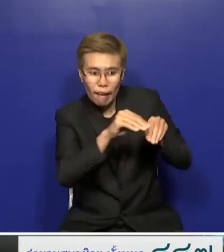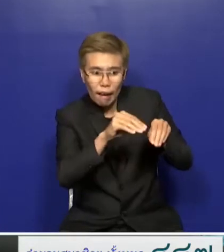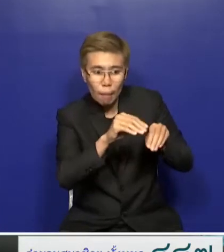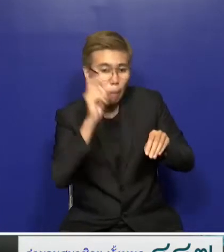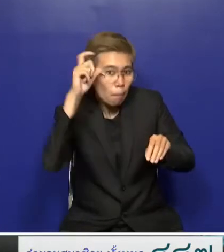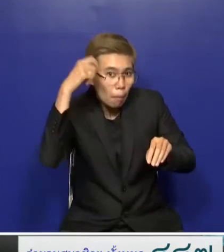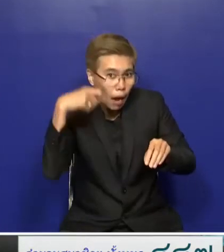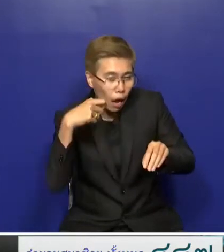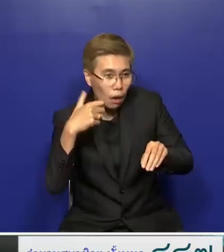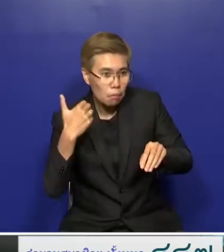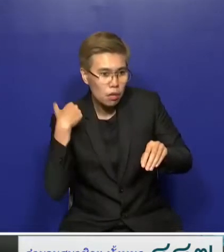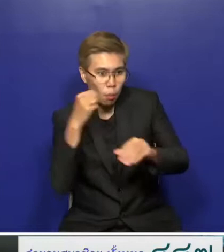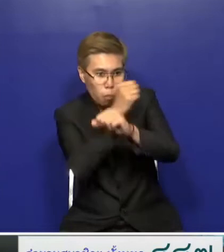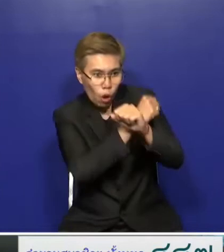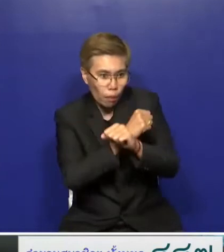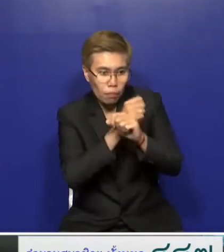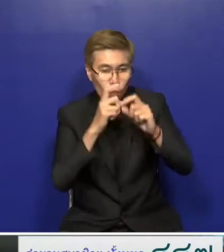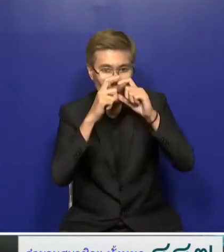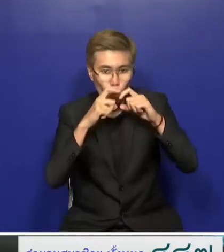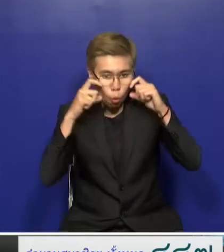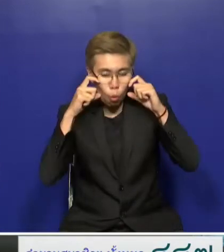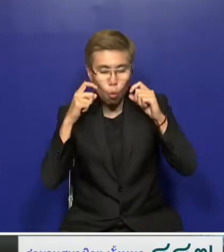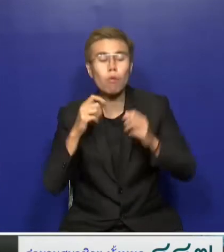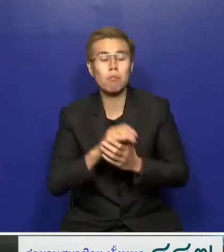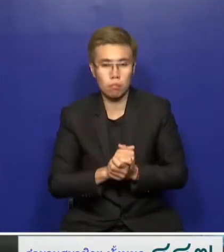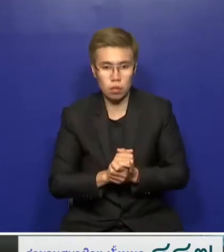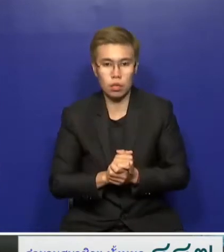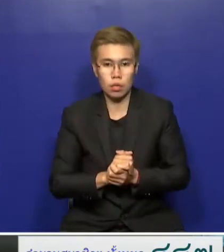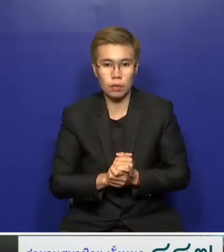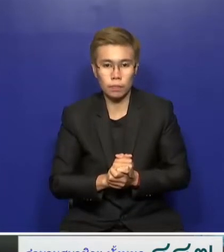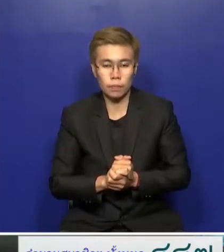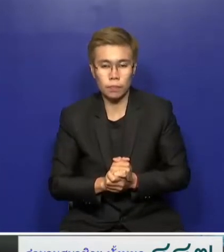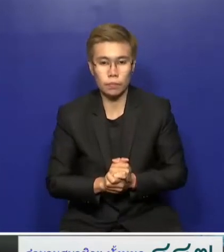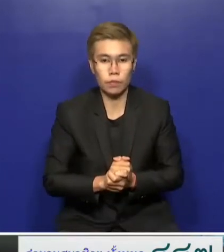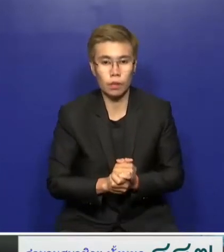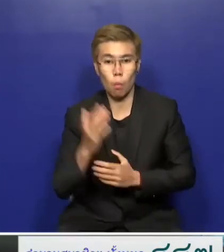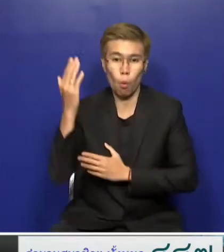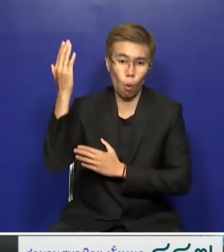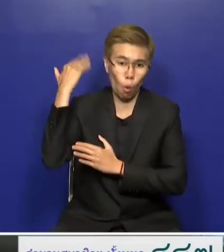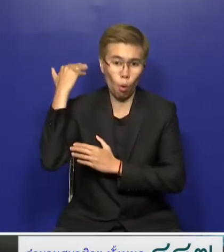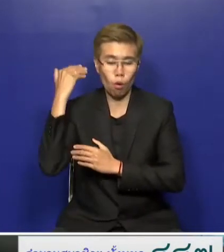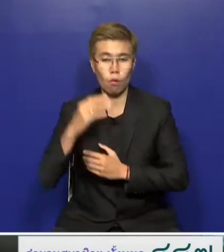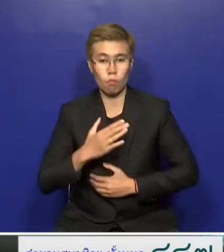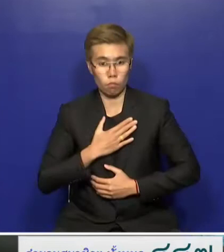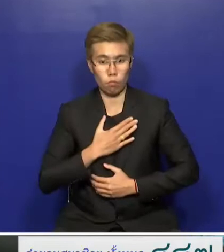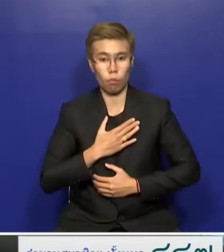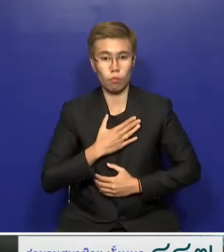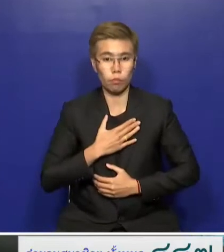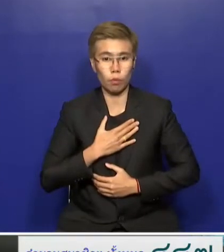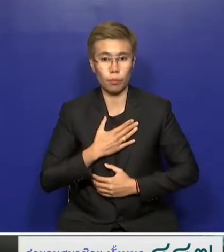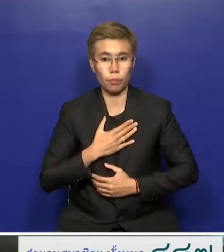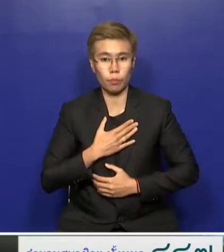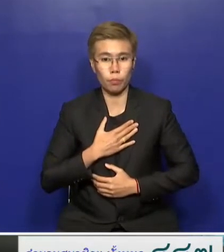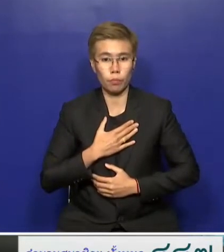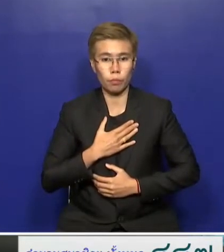วเขามีการป้องกันสวมแมสอะไรอย่างเต็มที่นะครับที่ผ่านมานะครับผมยืนยันว่าที่ผมพูดว่